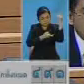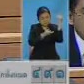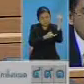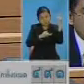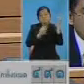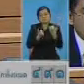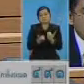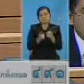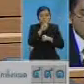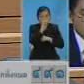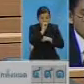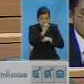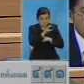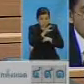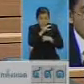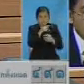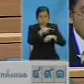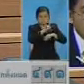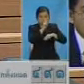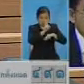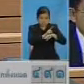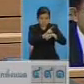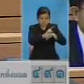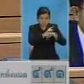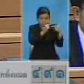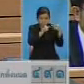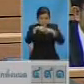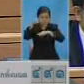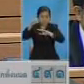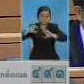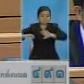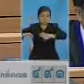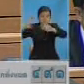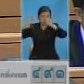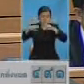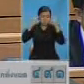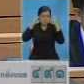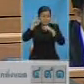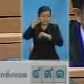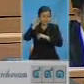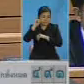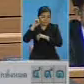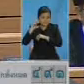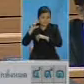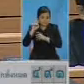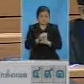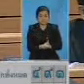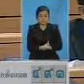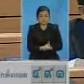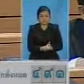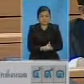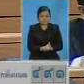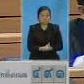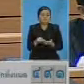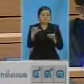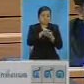ากับความสนใจท่านประธานถึงรัฐบาลโดยเฉพาะพนักท่านนายกรัฐมนตรีแนวทางในการ